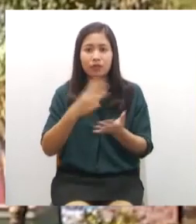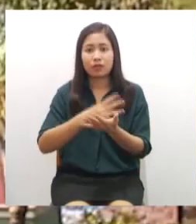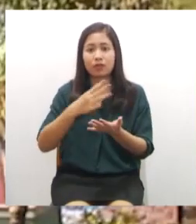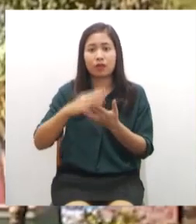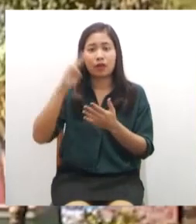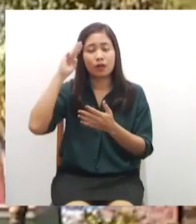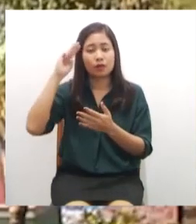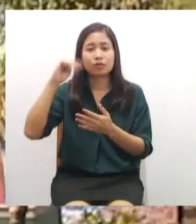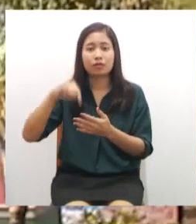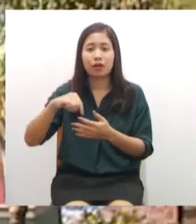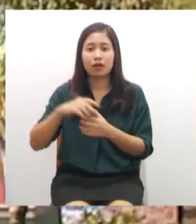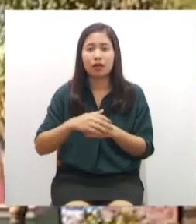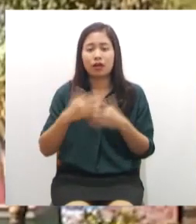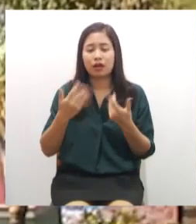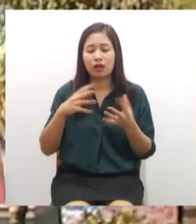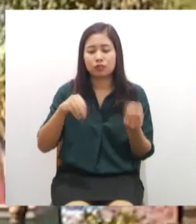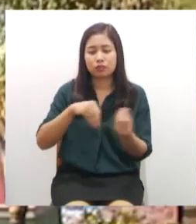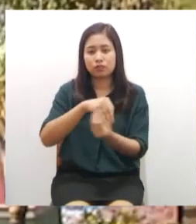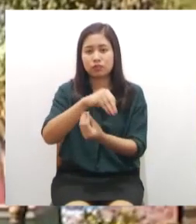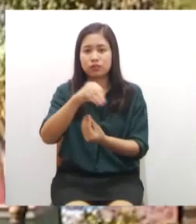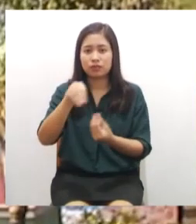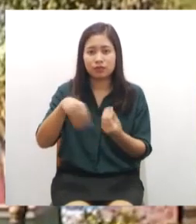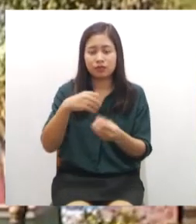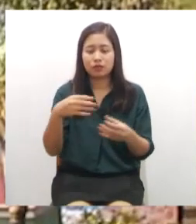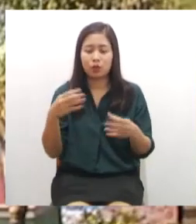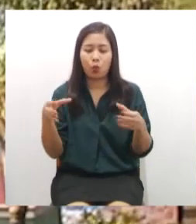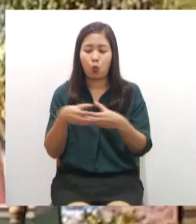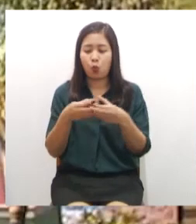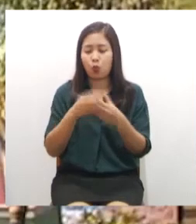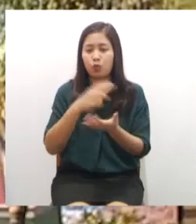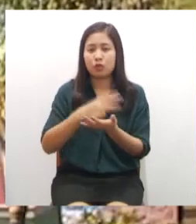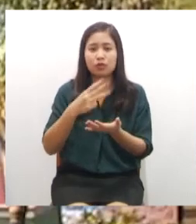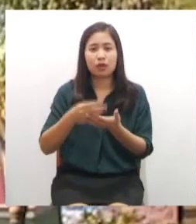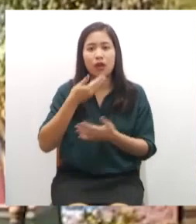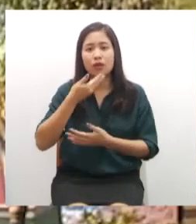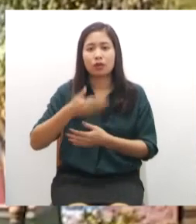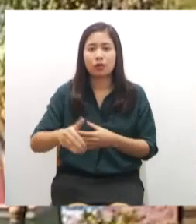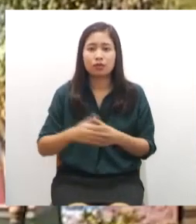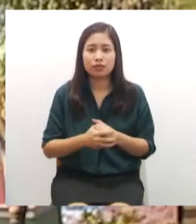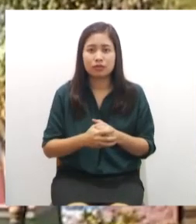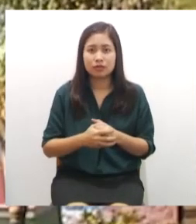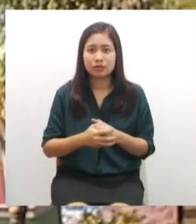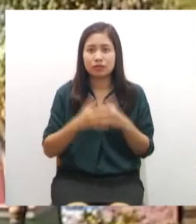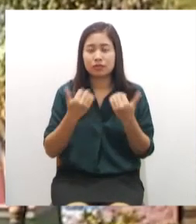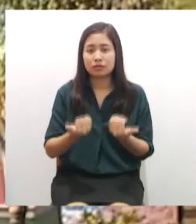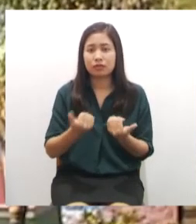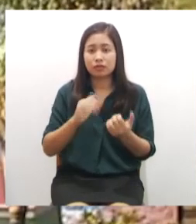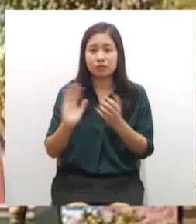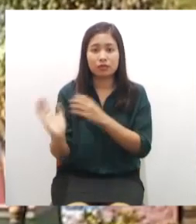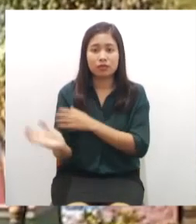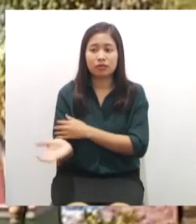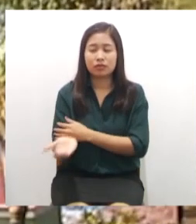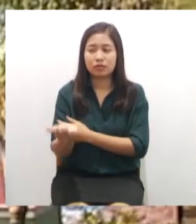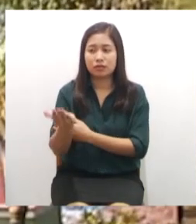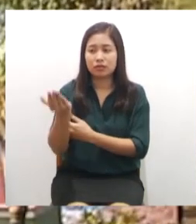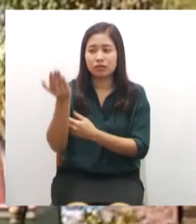าชาติแบบบูรณาการกับทุกรายวิชาตลอดวันตั้งแต่เช้าทำพิธี